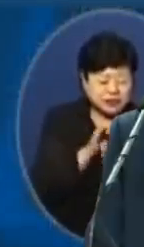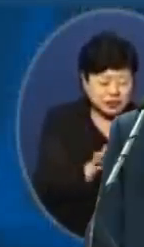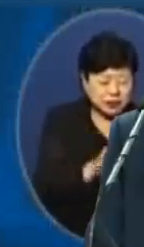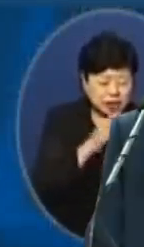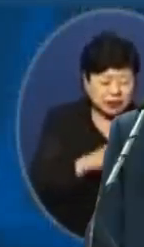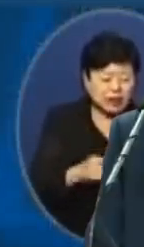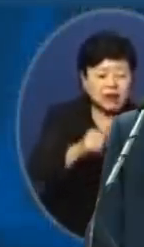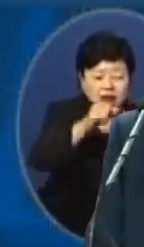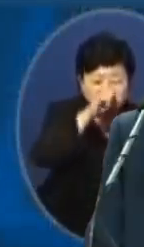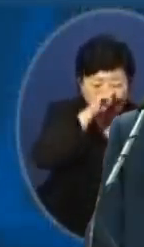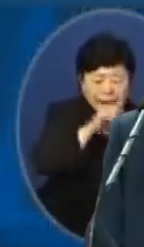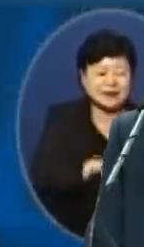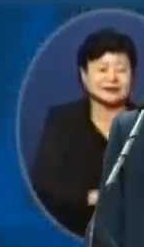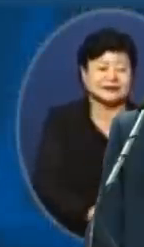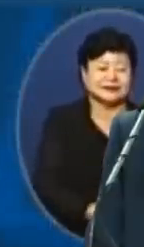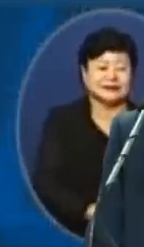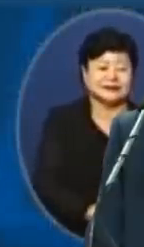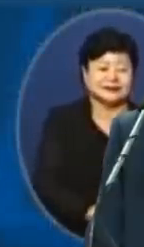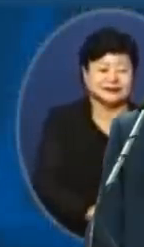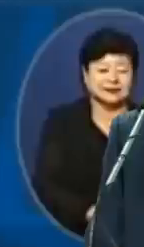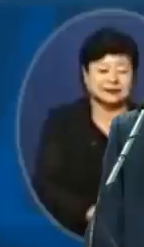10분을 기도하는 것이 낫다.